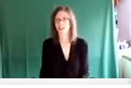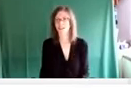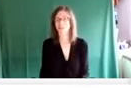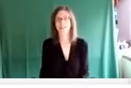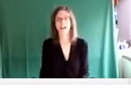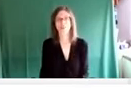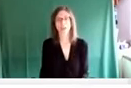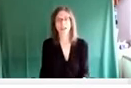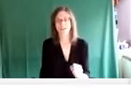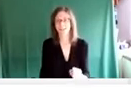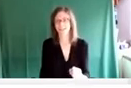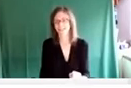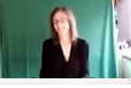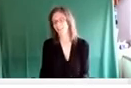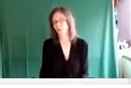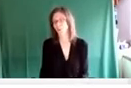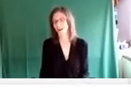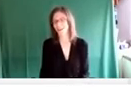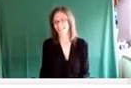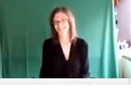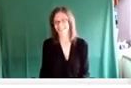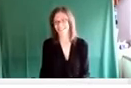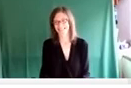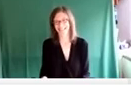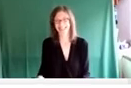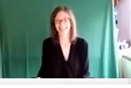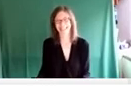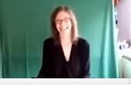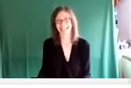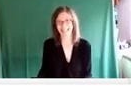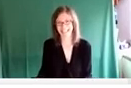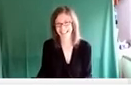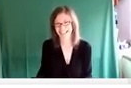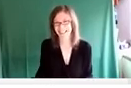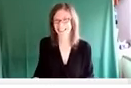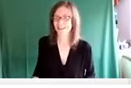Alors voilà, 12h30. Oui, super.